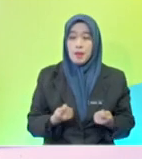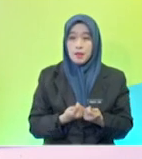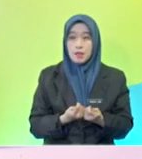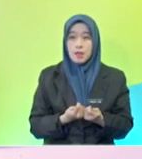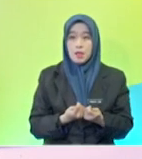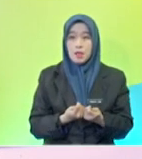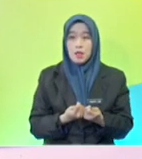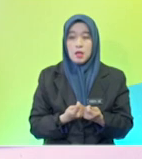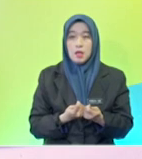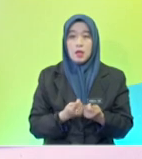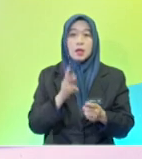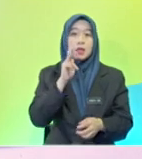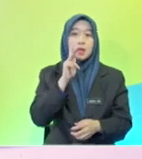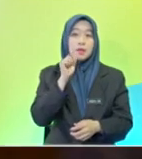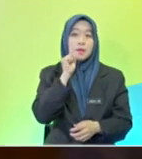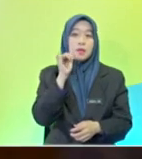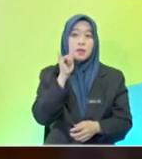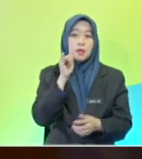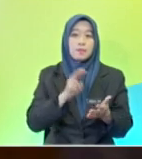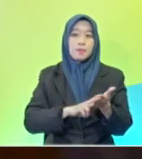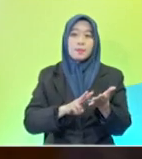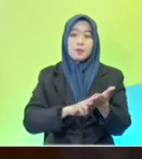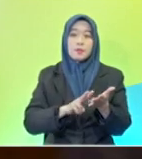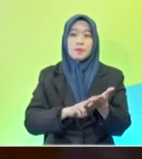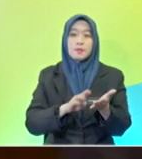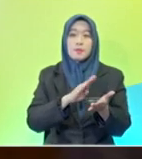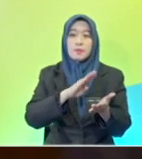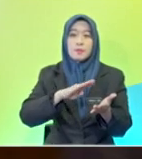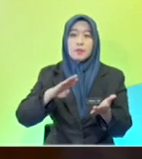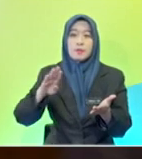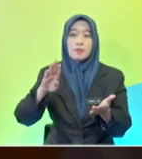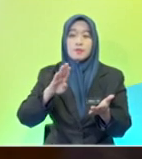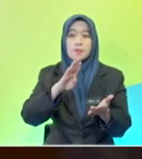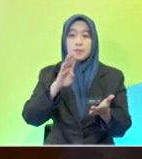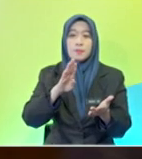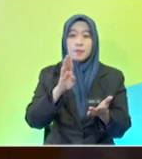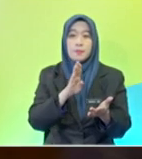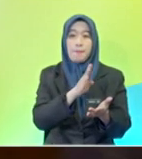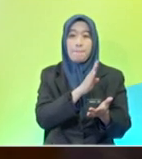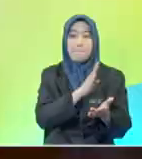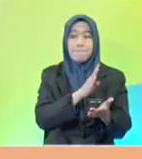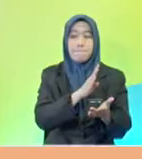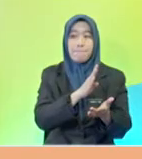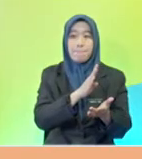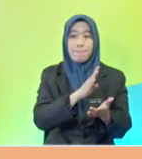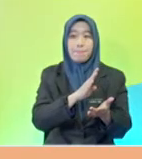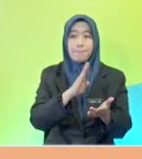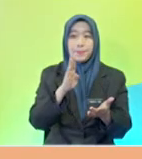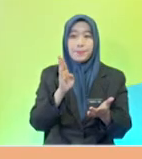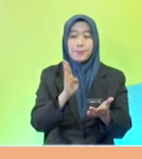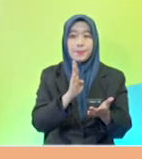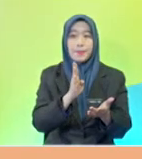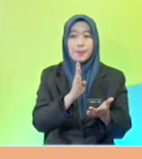tolong Kakak Syafiqah bacakan. Boleh Ustazah. Okay. Bismillahirrahmanirrahim. A'udzu billahi minasyaitonir